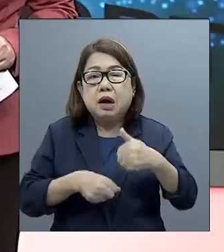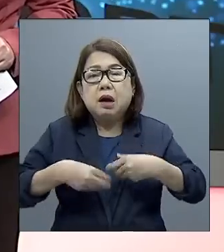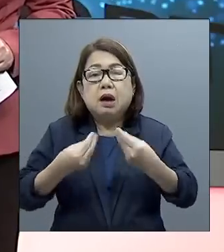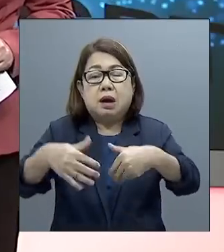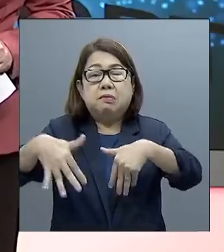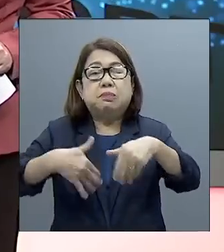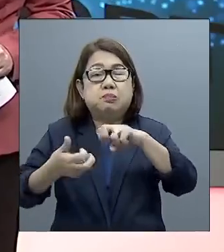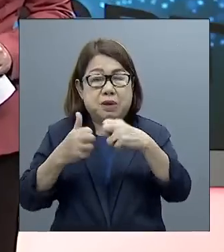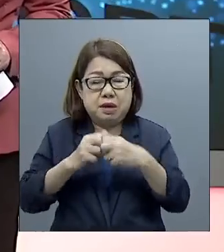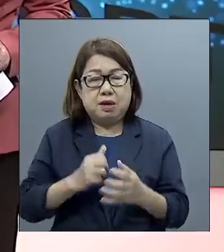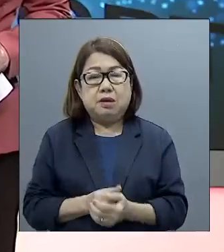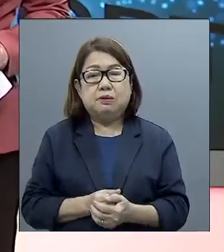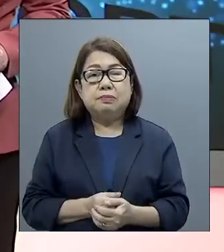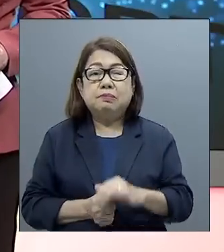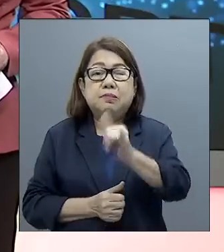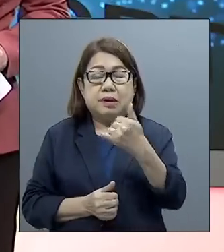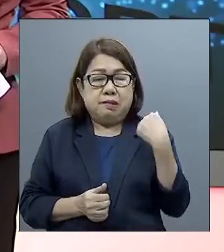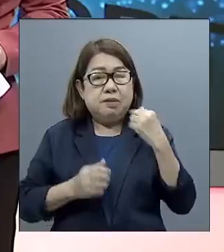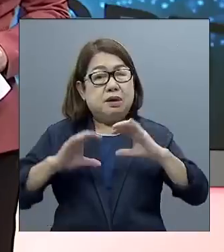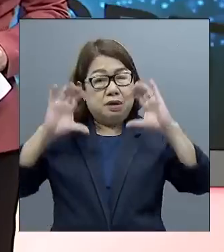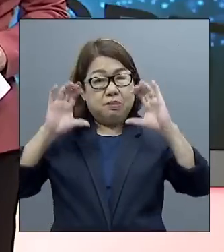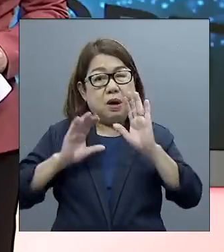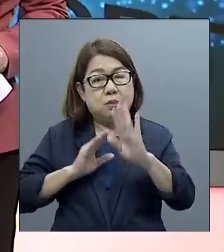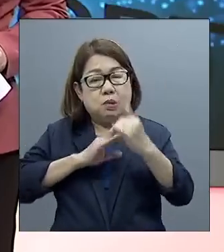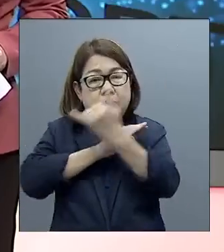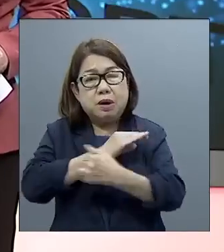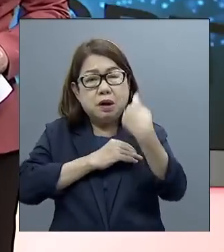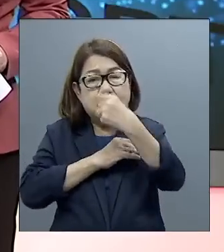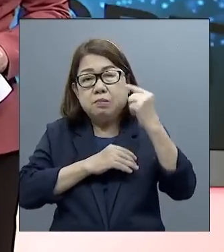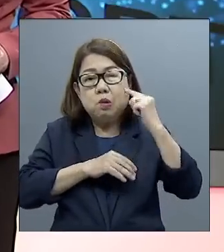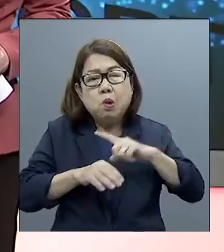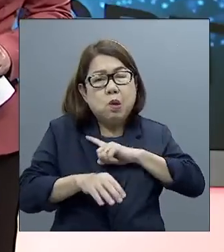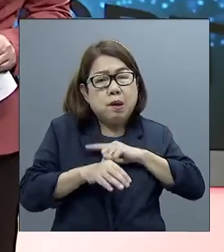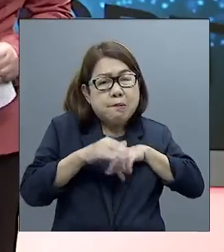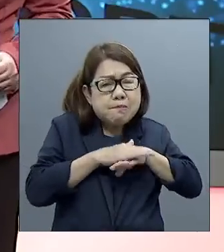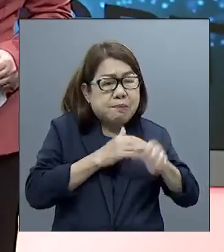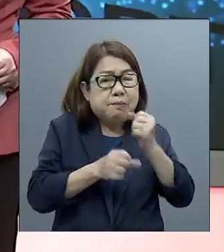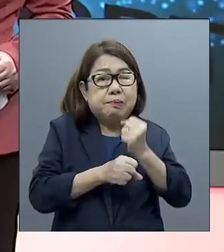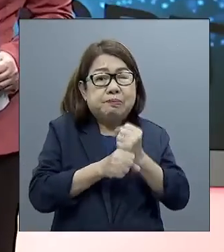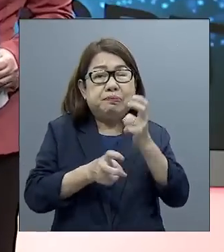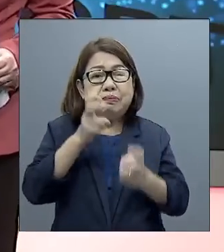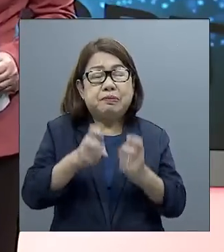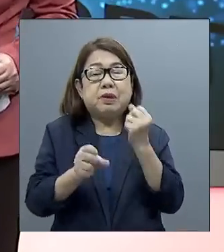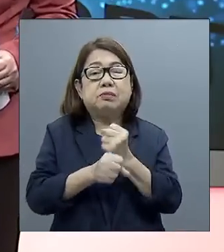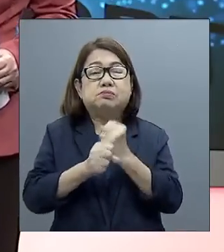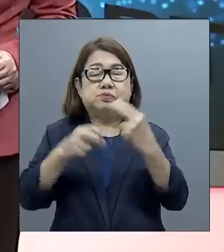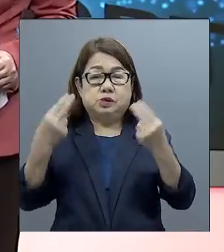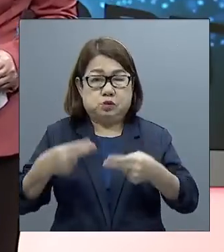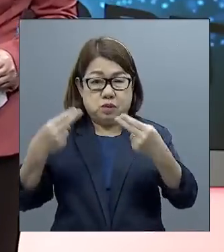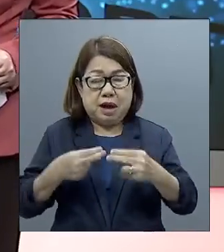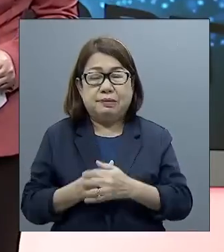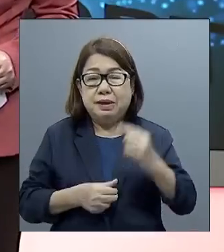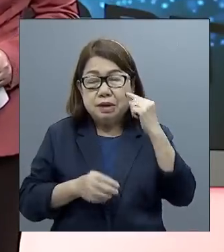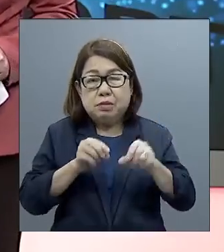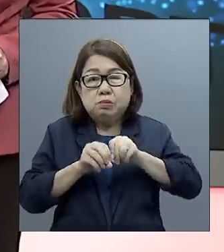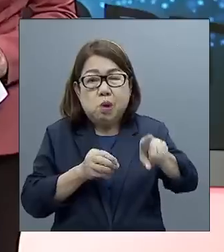คือการที่อาจจะมีรัฐบาลของประเทศใดประเทศหนึ่งแอบพัฒนา AI เพื่อการทำสงครามอย่างเช่นอาจจะใช้ AI เพื่อพัฒนา